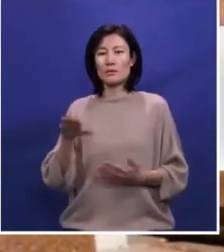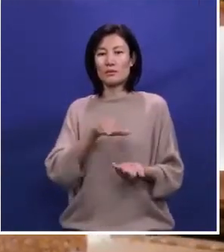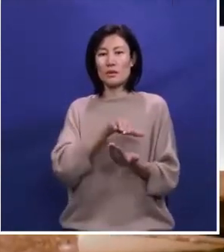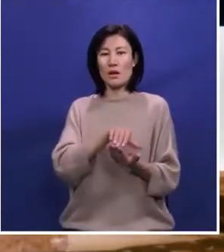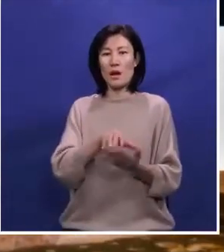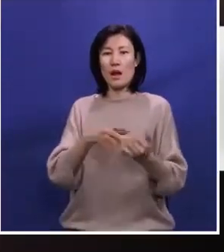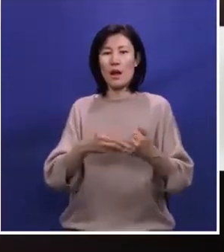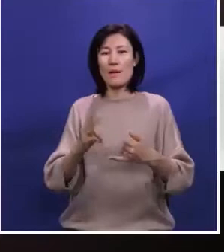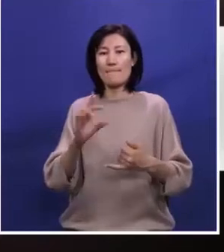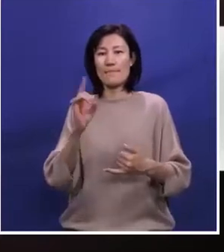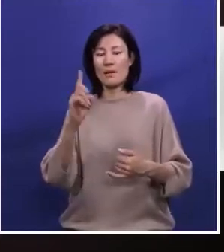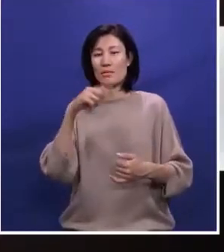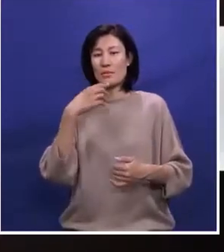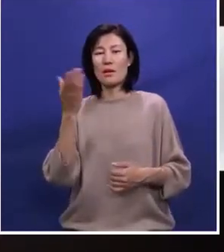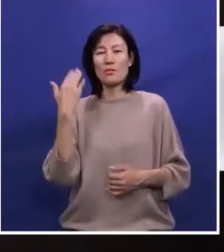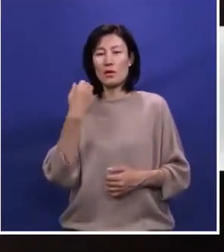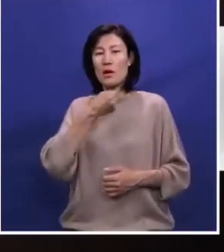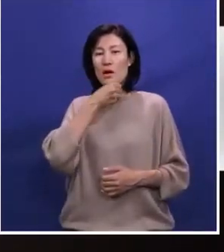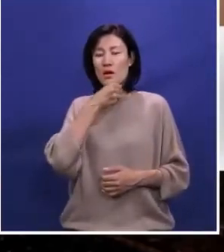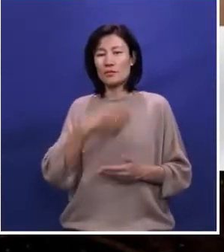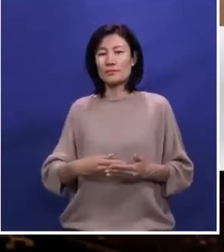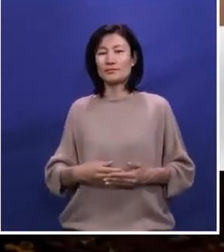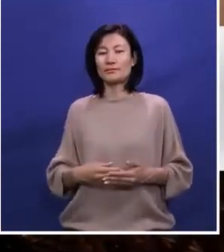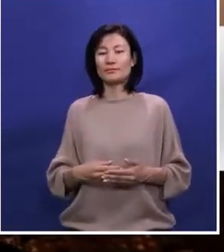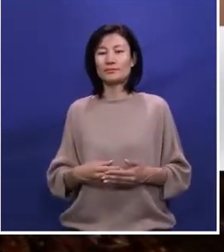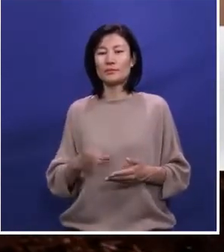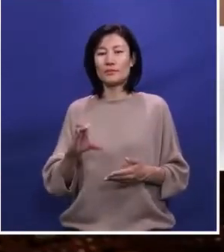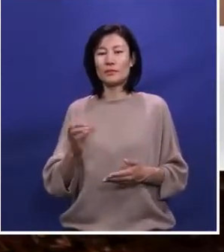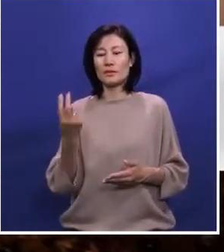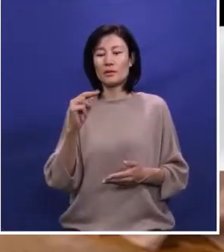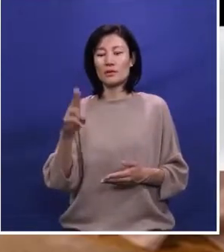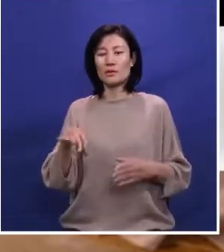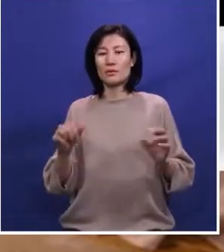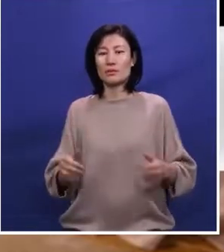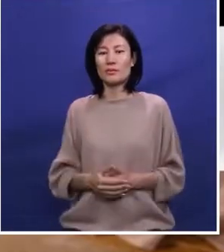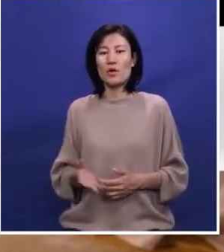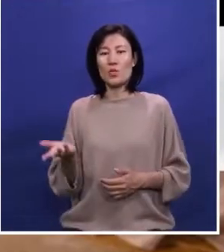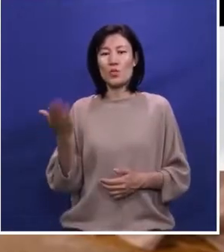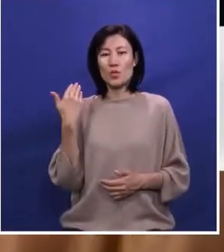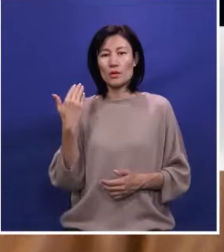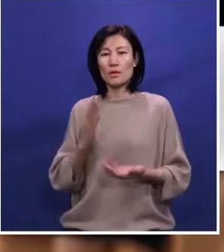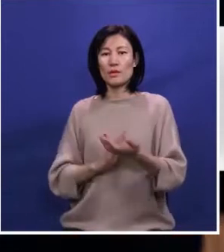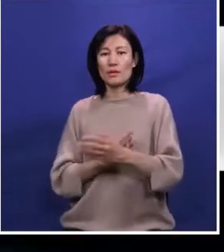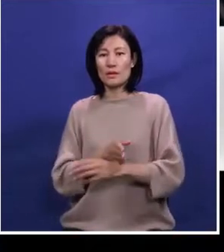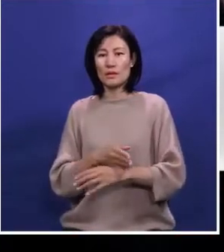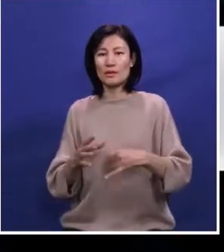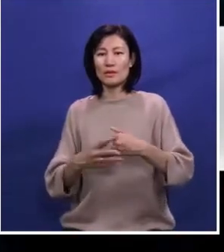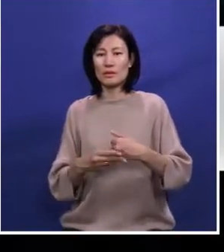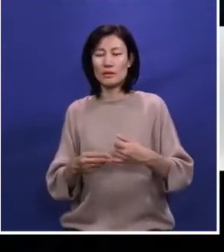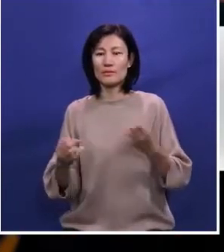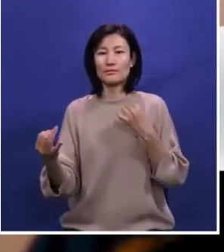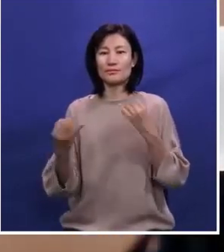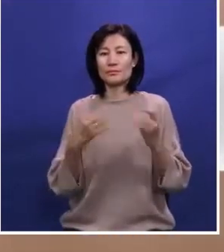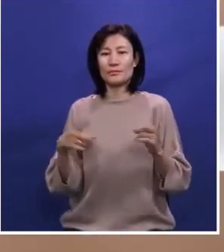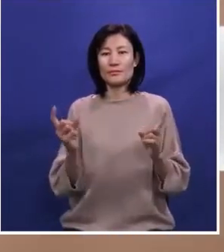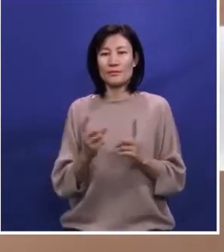бабтың қабірі. Ата бабасы осында шырақшы болған Садық Әбдірашұлы өткен кеткендерге киелі жердің аңыз